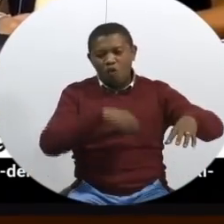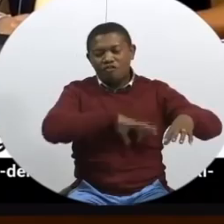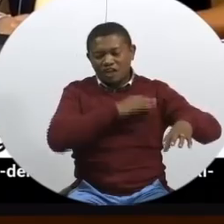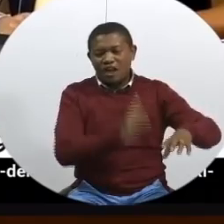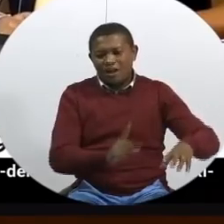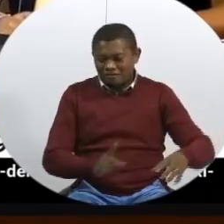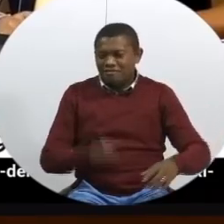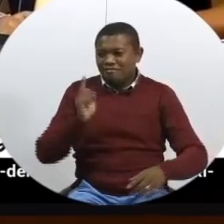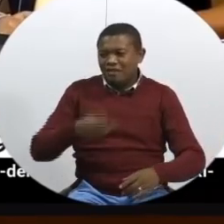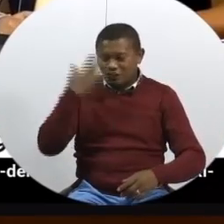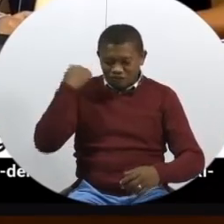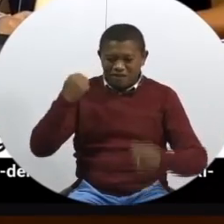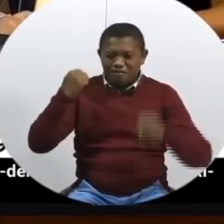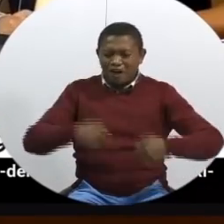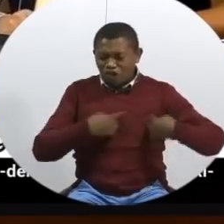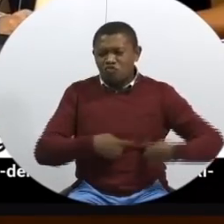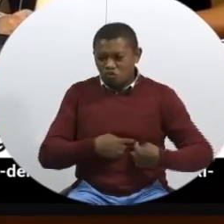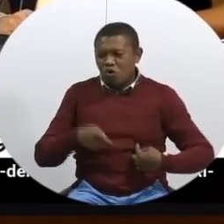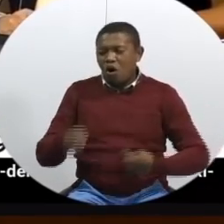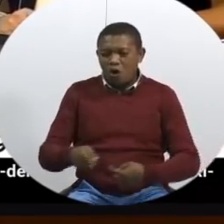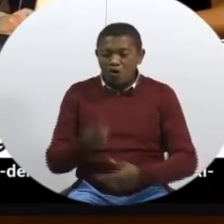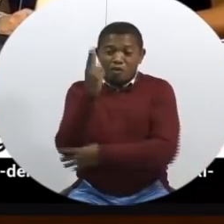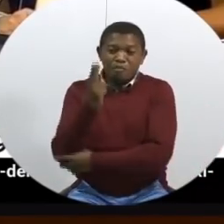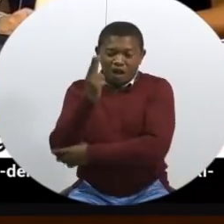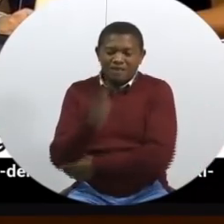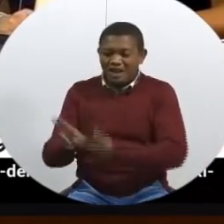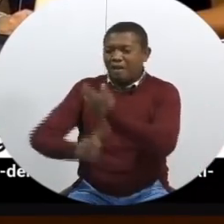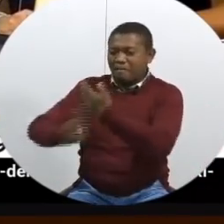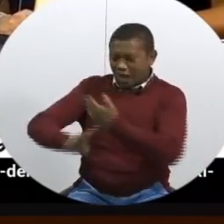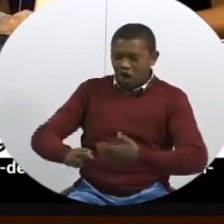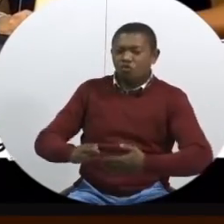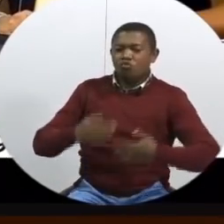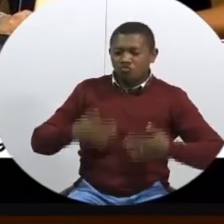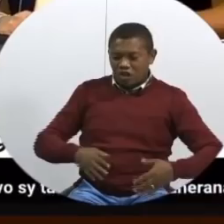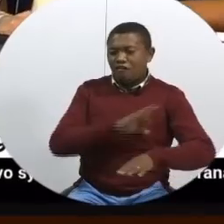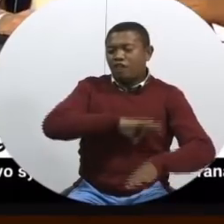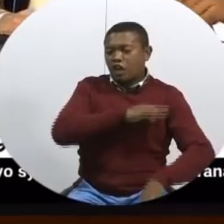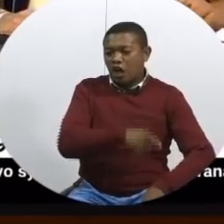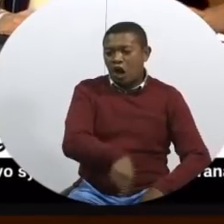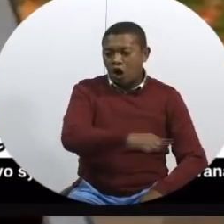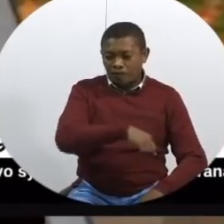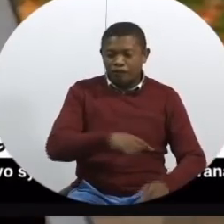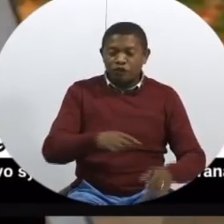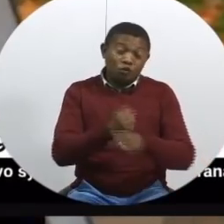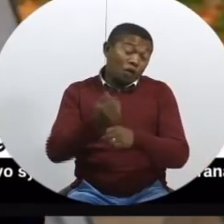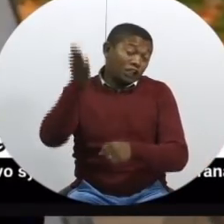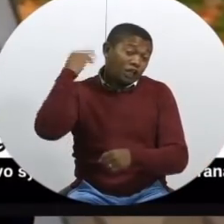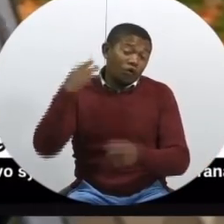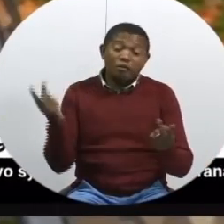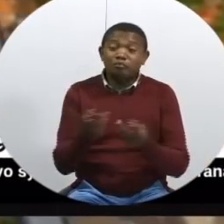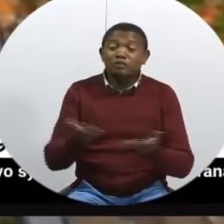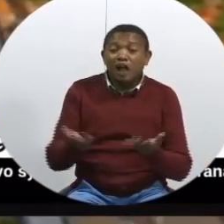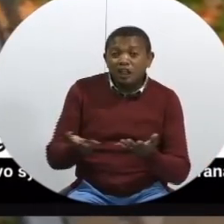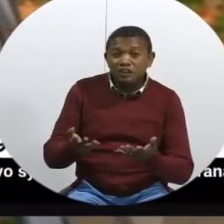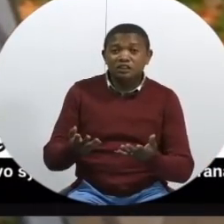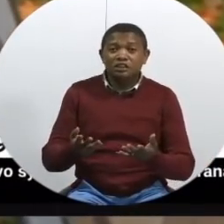zay manafika an'ilay firenena anankiray. Izany hoe raha tamintsika nitady ny fahaleovantena dia ny